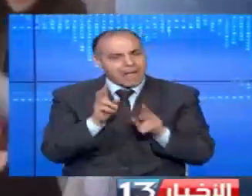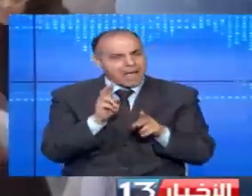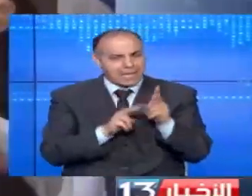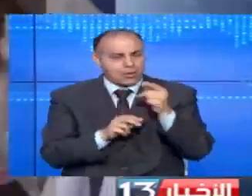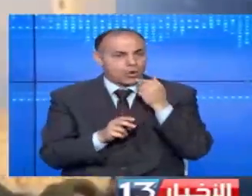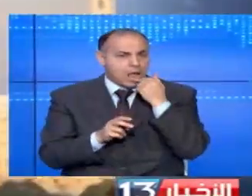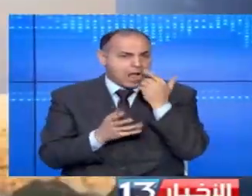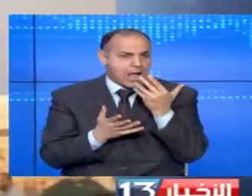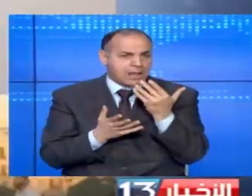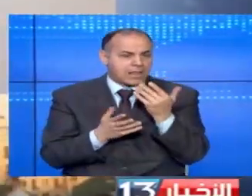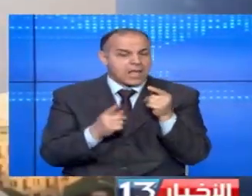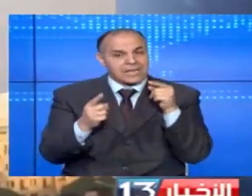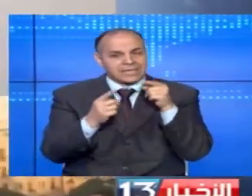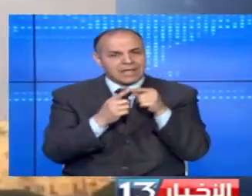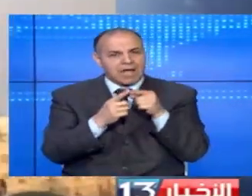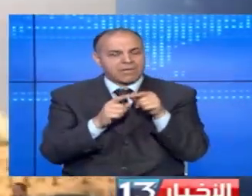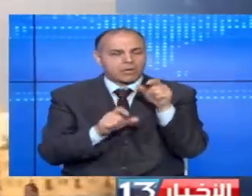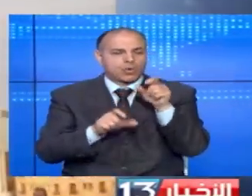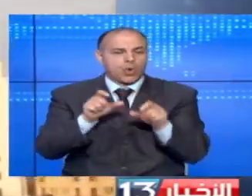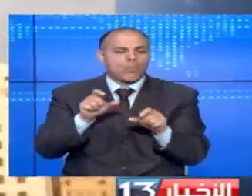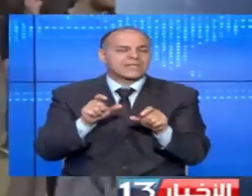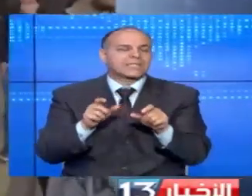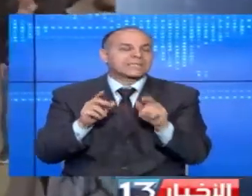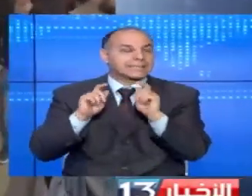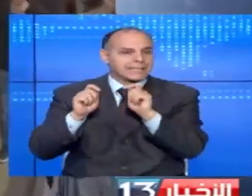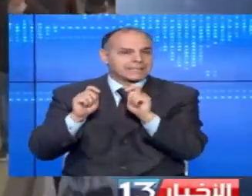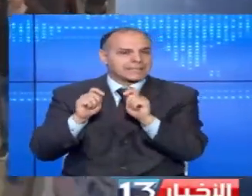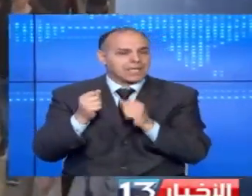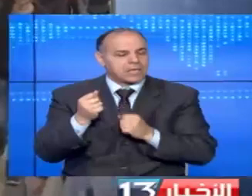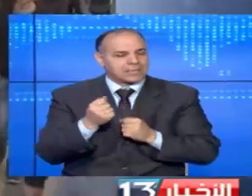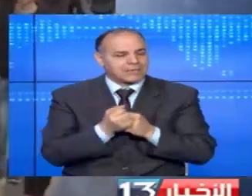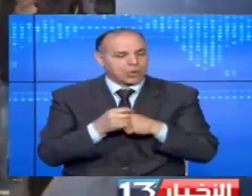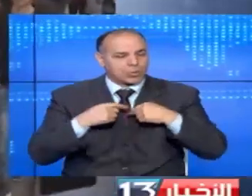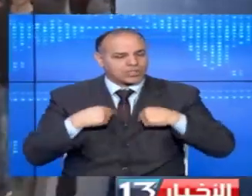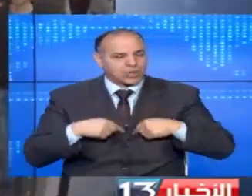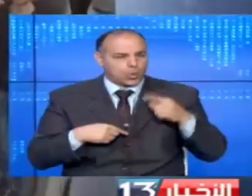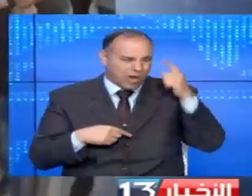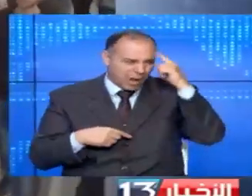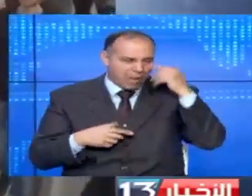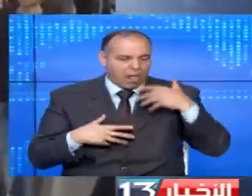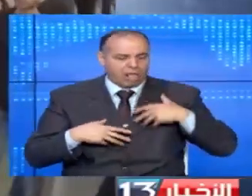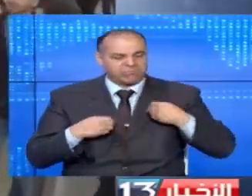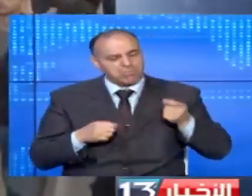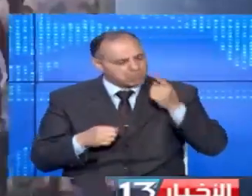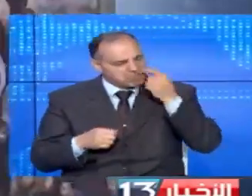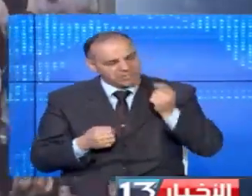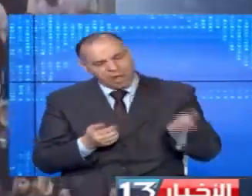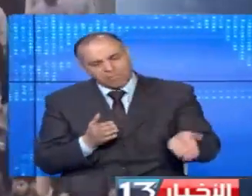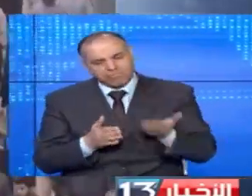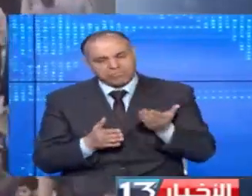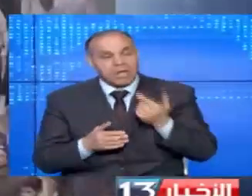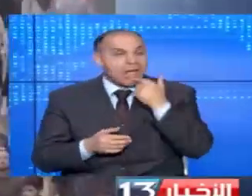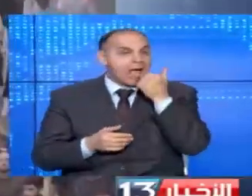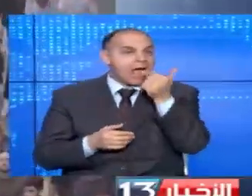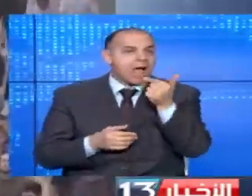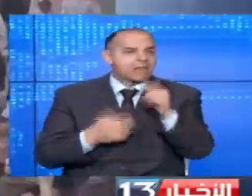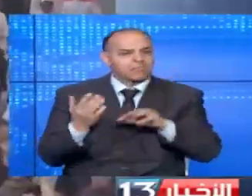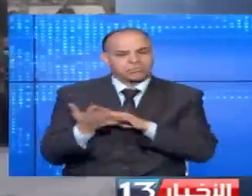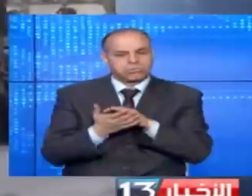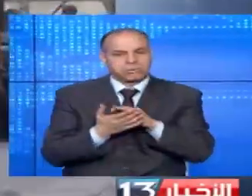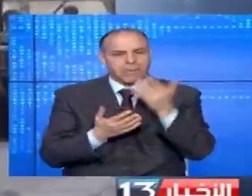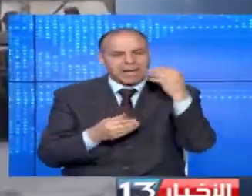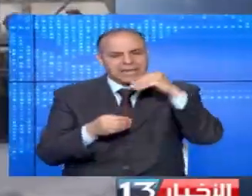والتي استهدفت النخبه السياسيه ودفعت رئيس الوزراء سعد الحريري الى الاستقاله في ظل تفاقم ازمه